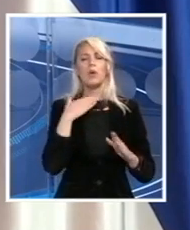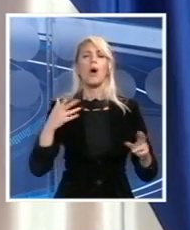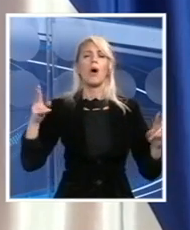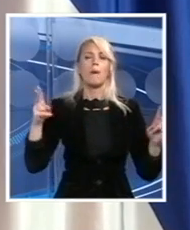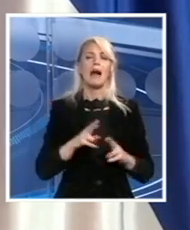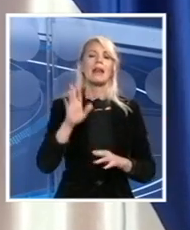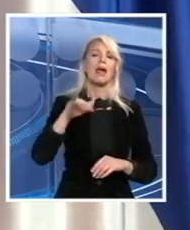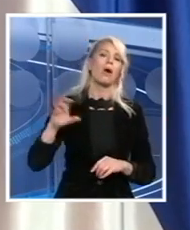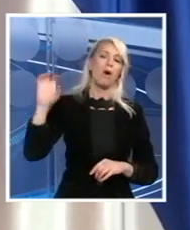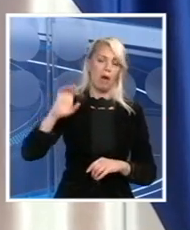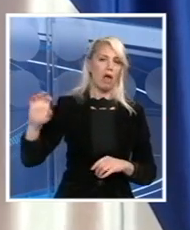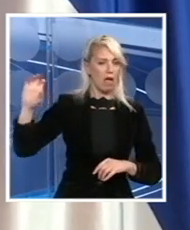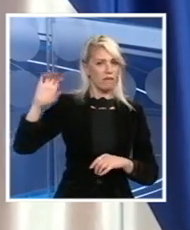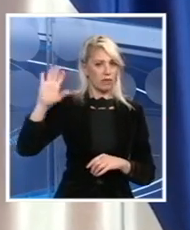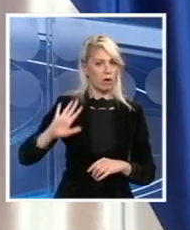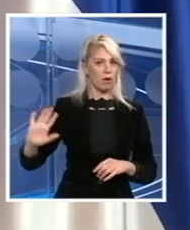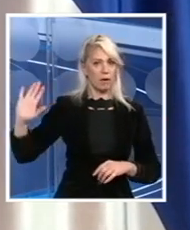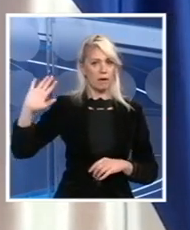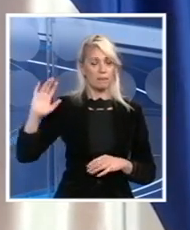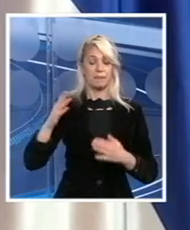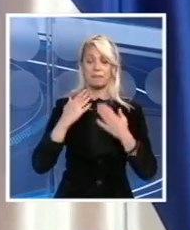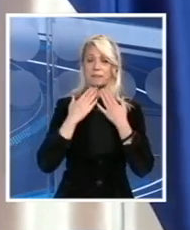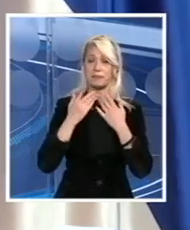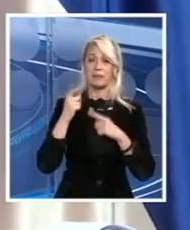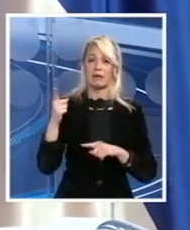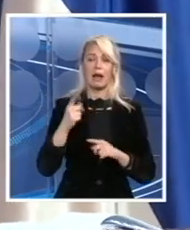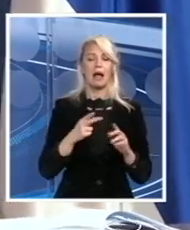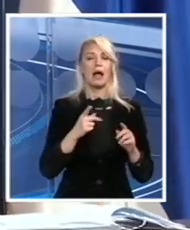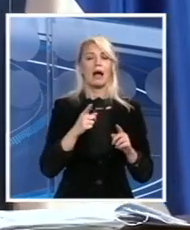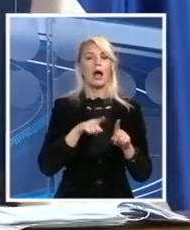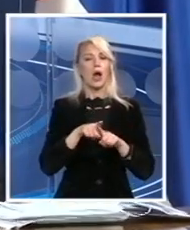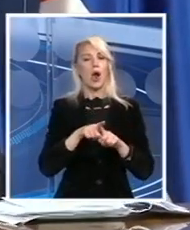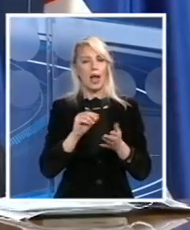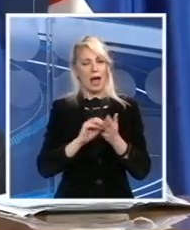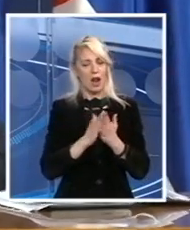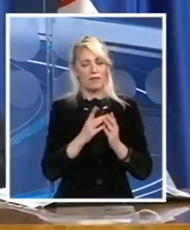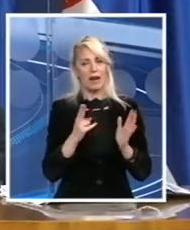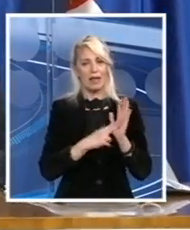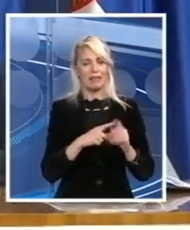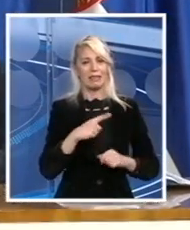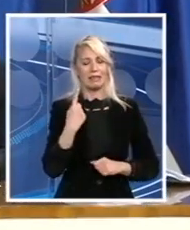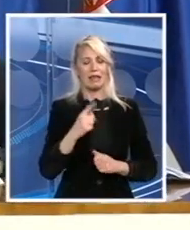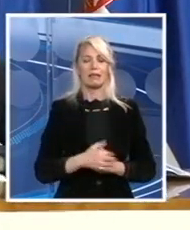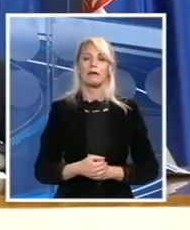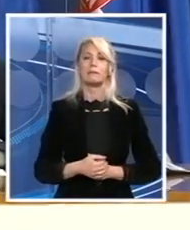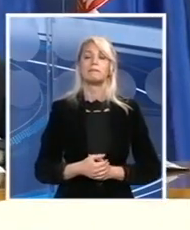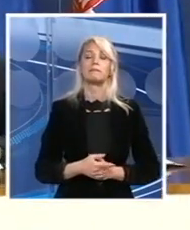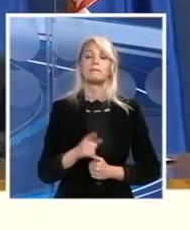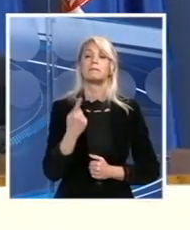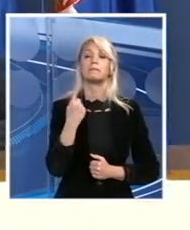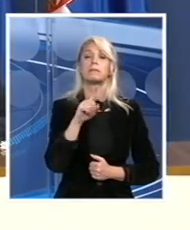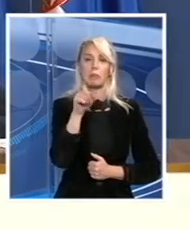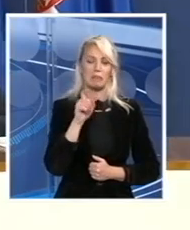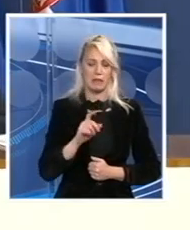Evropi. Hvala. Kolega sa portala N1, izvolite. Portal N1. Jedno